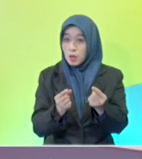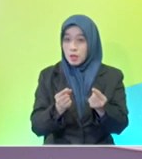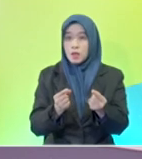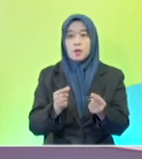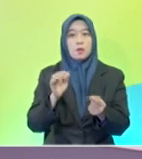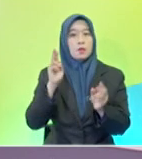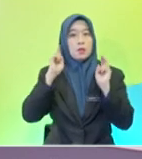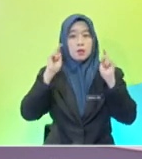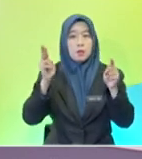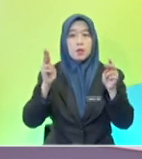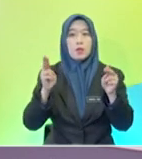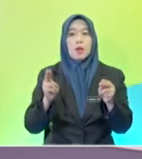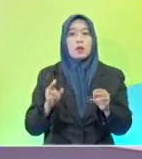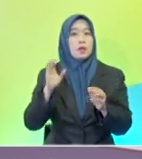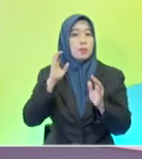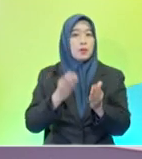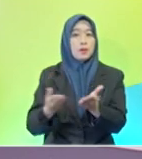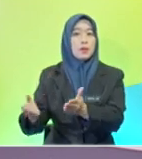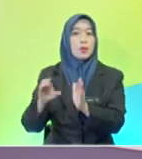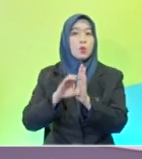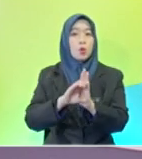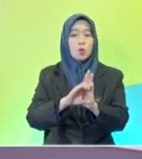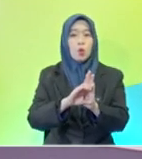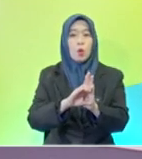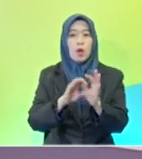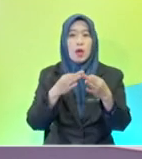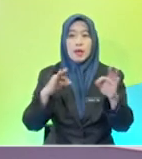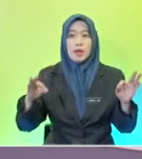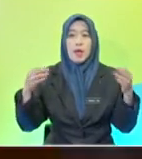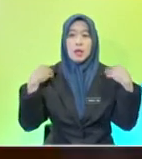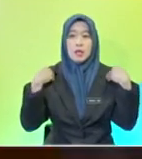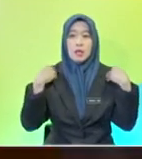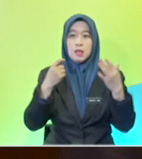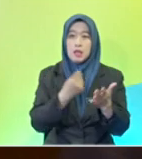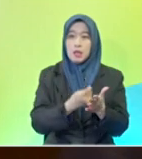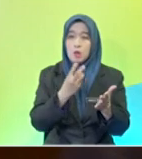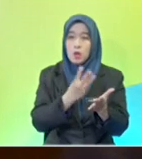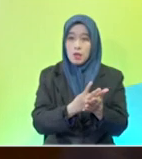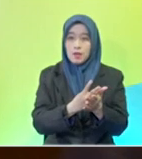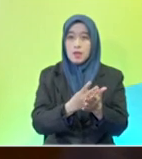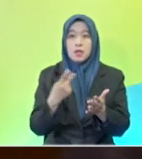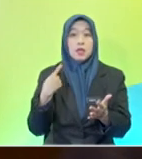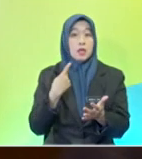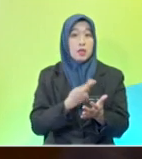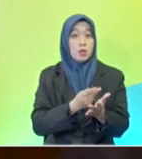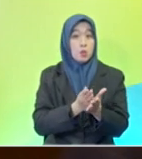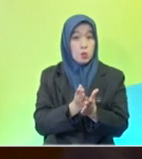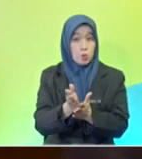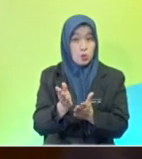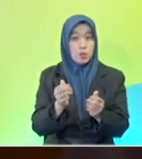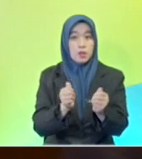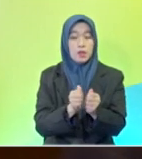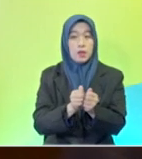kita nak belajar tentang contoh ayat yang mengandungi, yeah, tanda wakaf. Dipersilakan. Ya. Yeah. Baiklah, kita teruskan lagi pelajaran kita